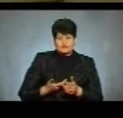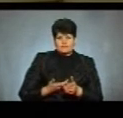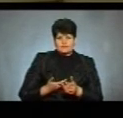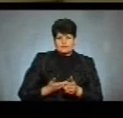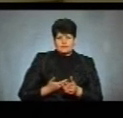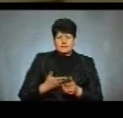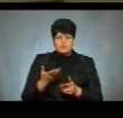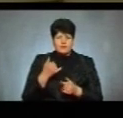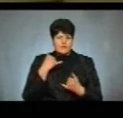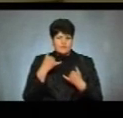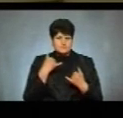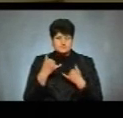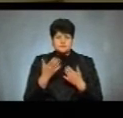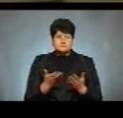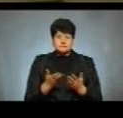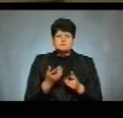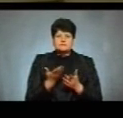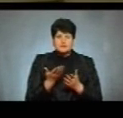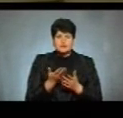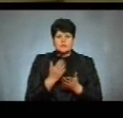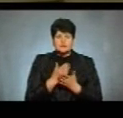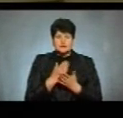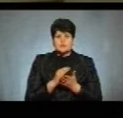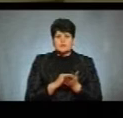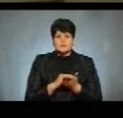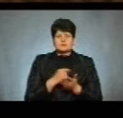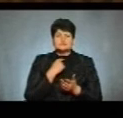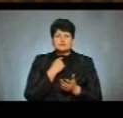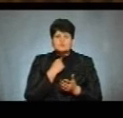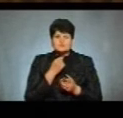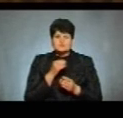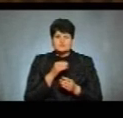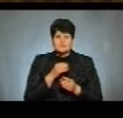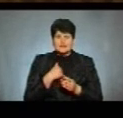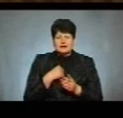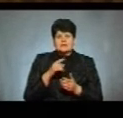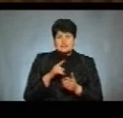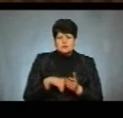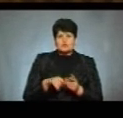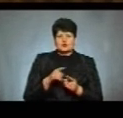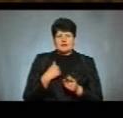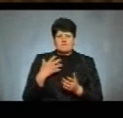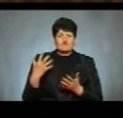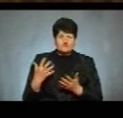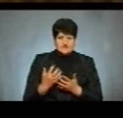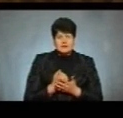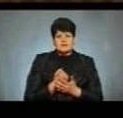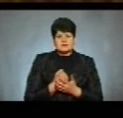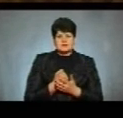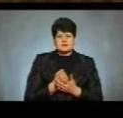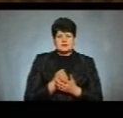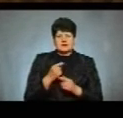наживо телефонну розмову, де відображається інтонація. Я надіюсь, що ми таки нам вдасться на